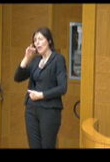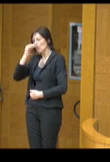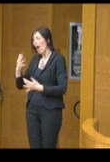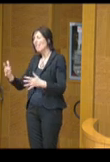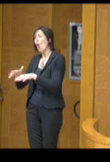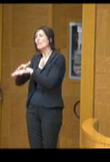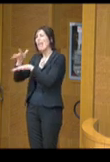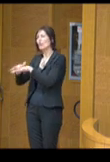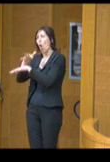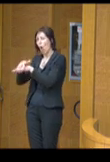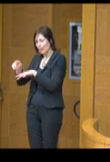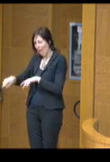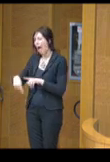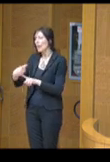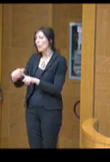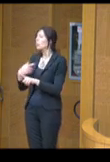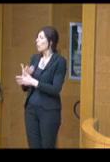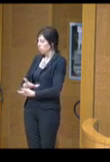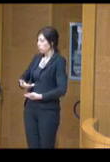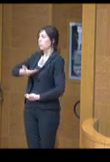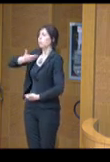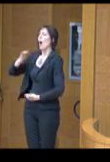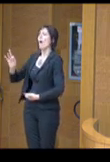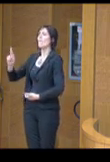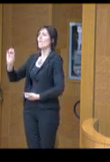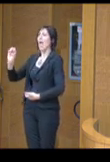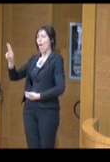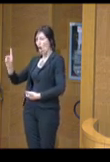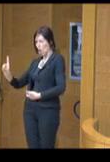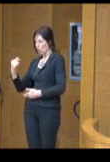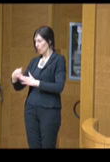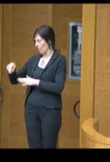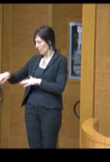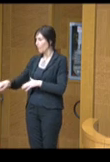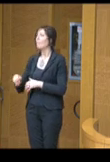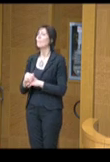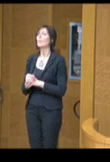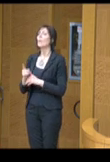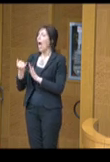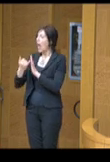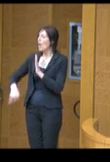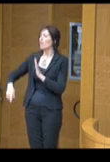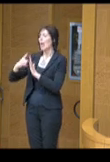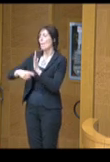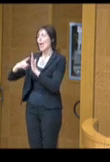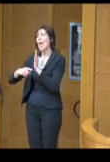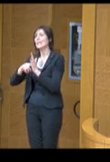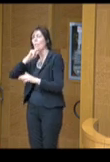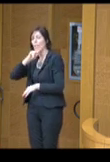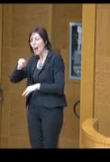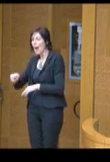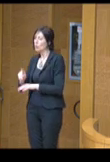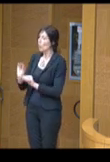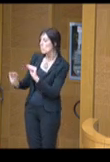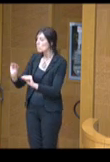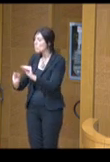alla realizzazione del busto di Freud e degli oggetti simbolo a lui legati. Alla fine del mese di marzo si procederà all'allestimento